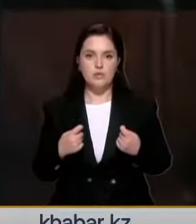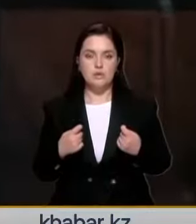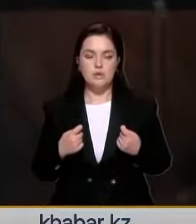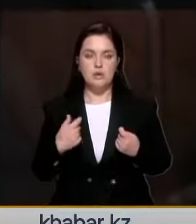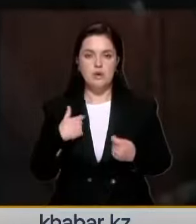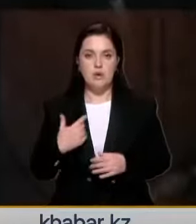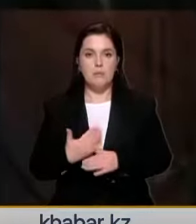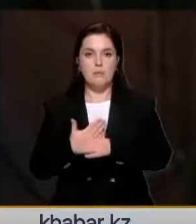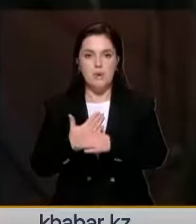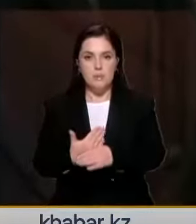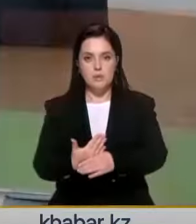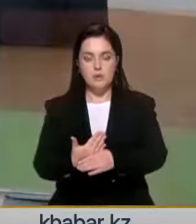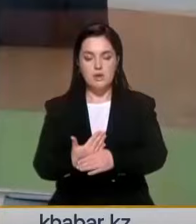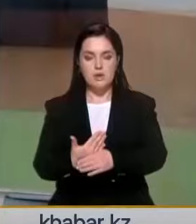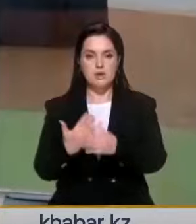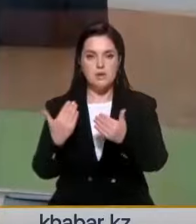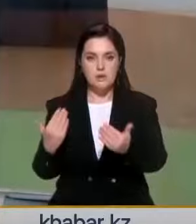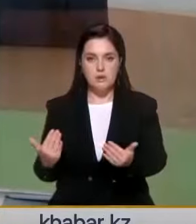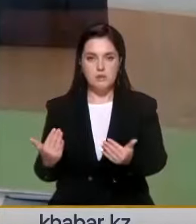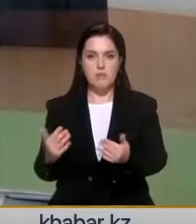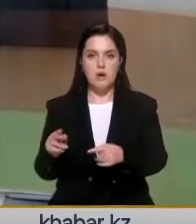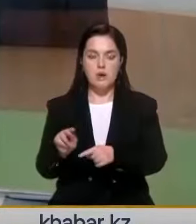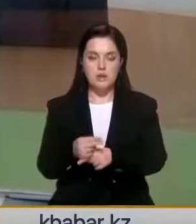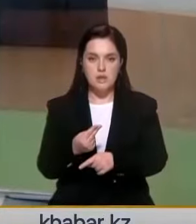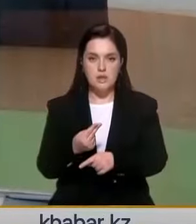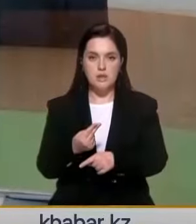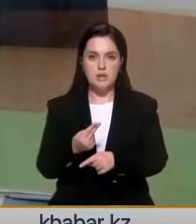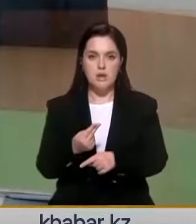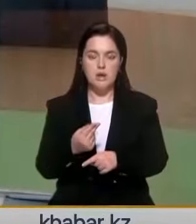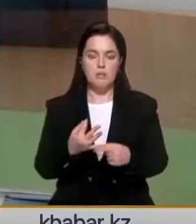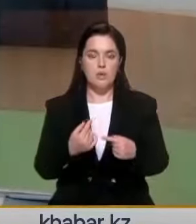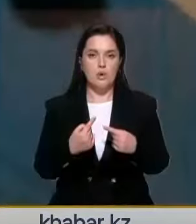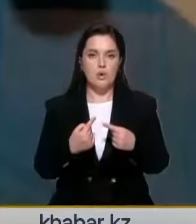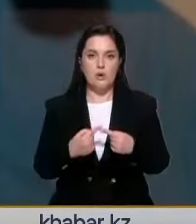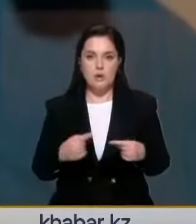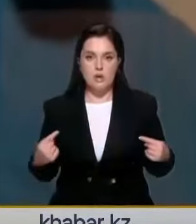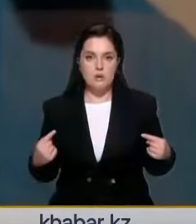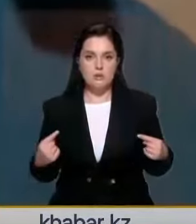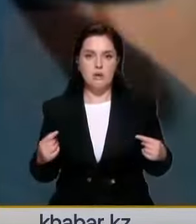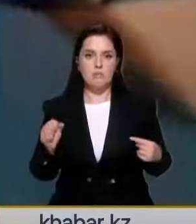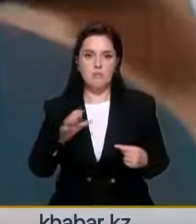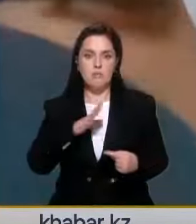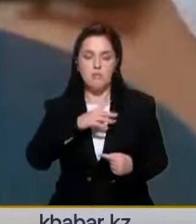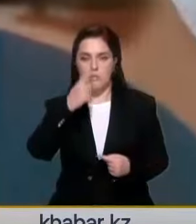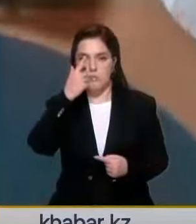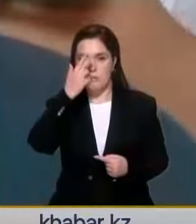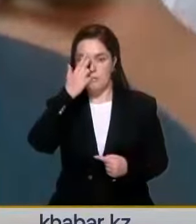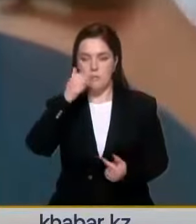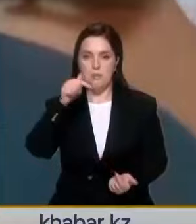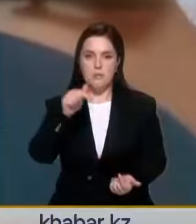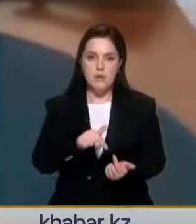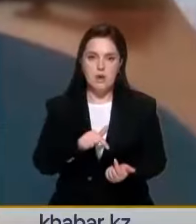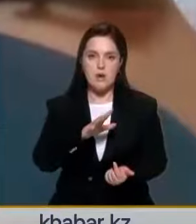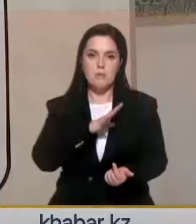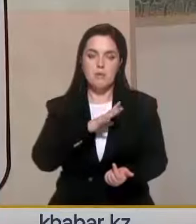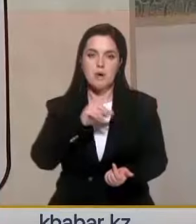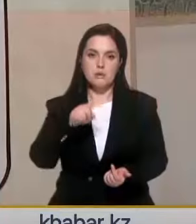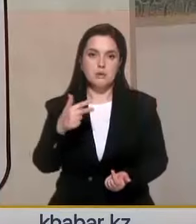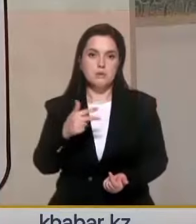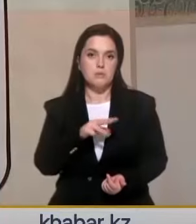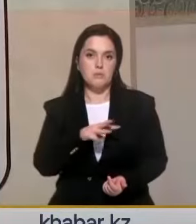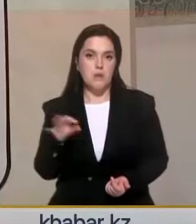помогаю им их откорректировать по-разному может пройти адаптацию у кого-то кто-то бывает и за полчаса